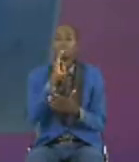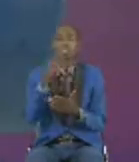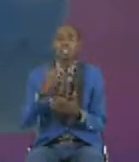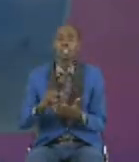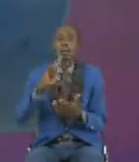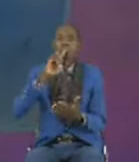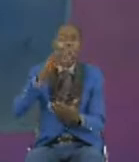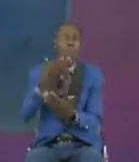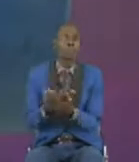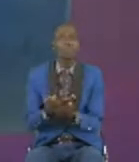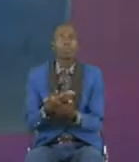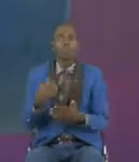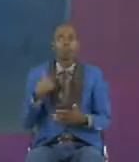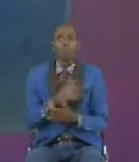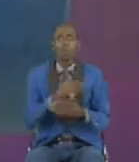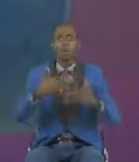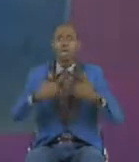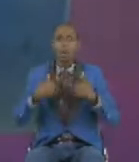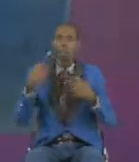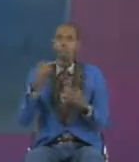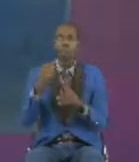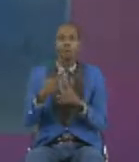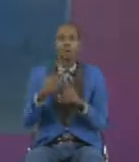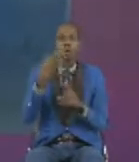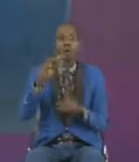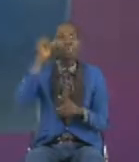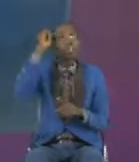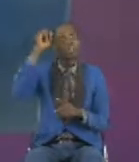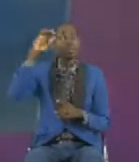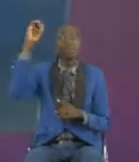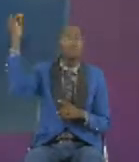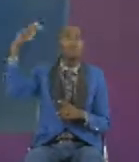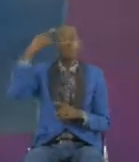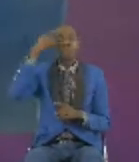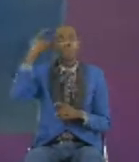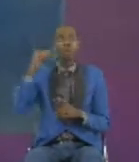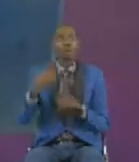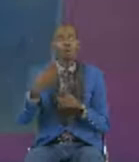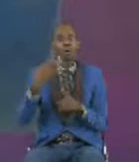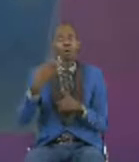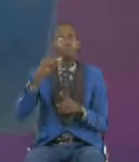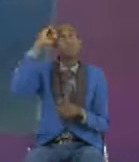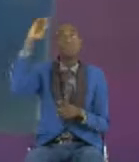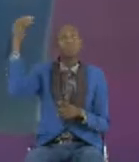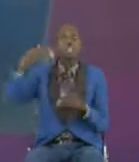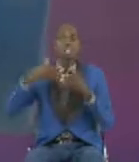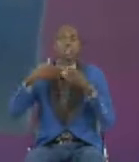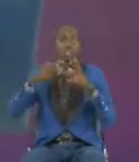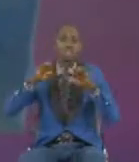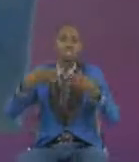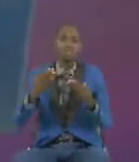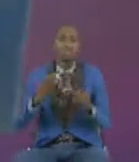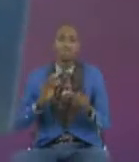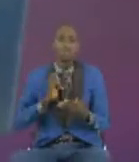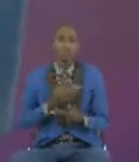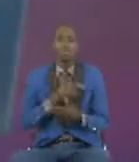l'évidence que nous avons la parole de sa grâce, parce que la parole de sa grâce conduit aux merveilles, aux